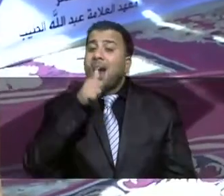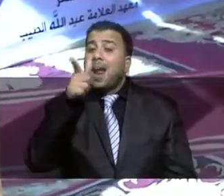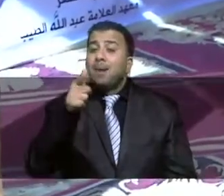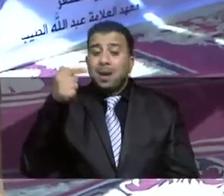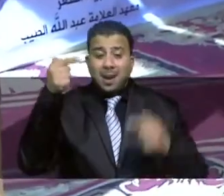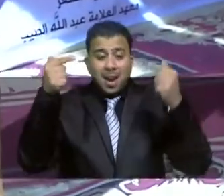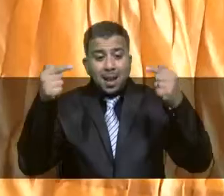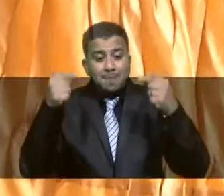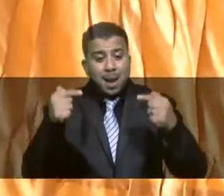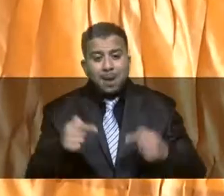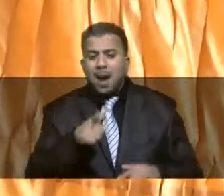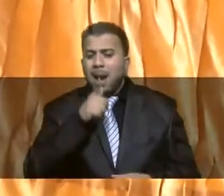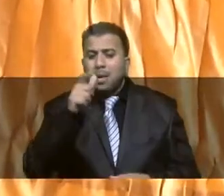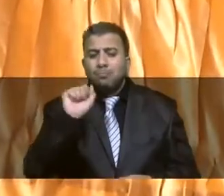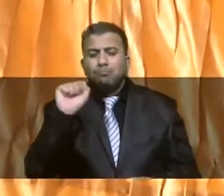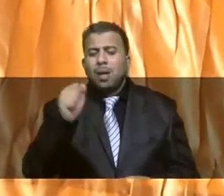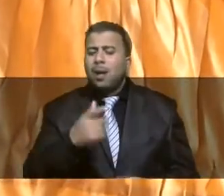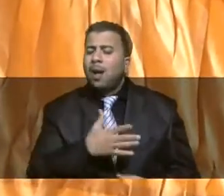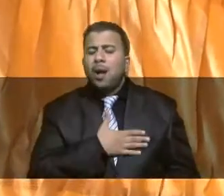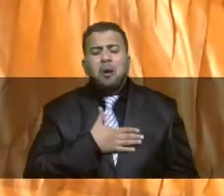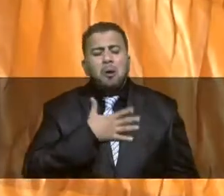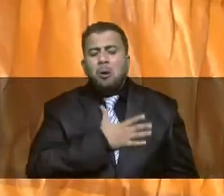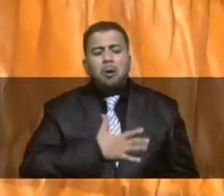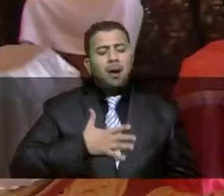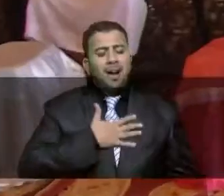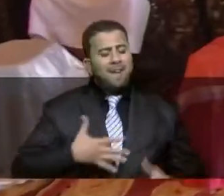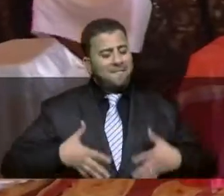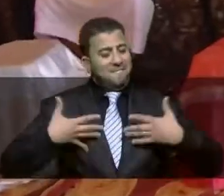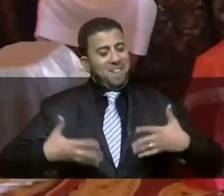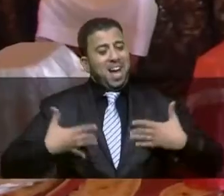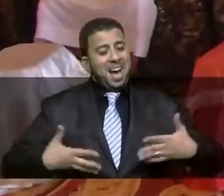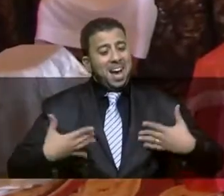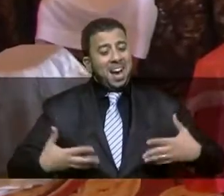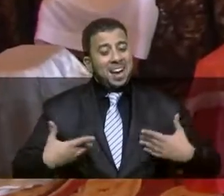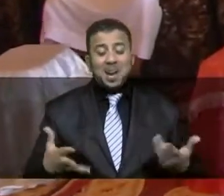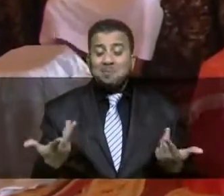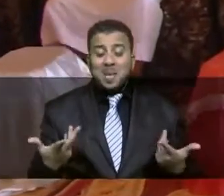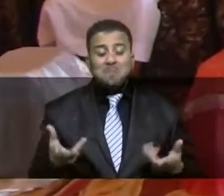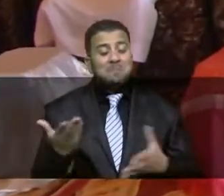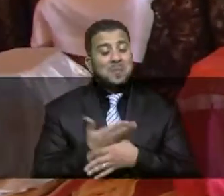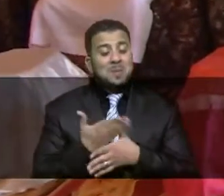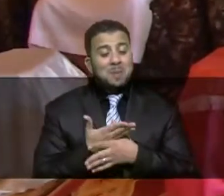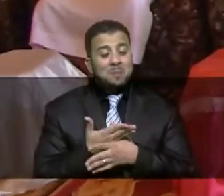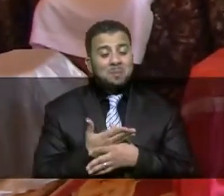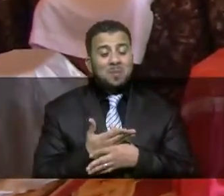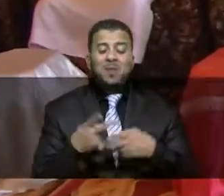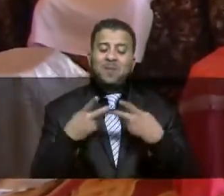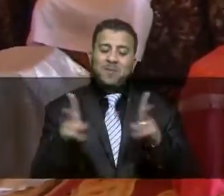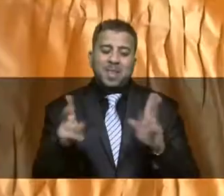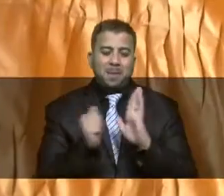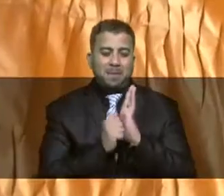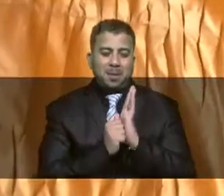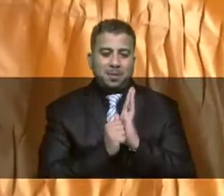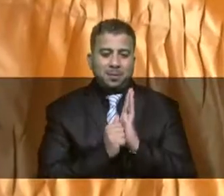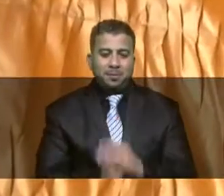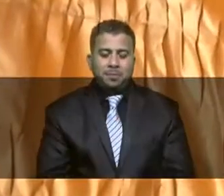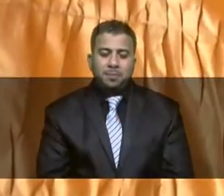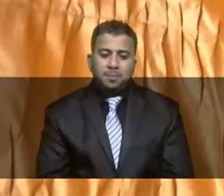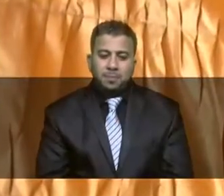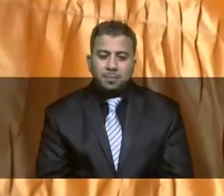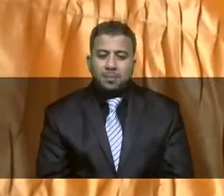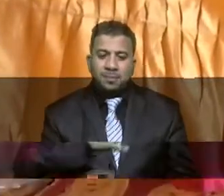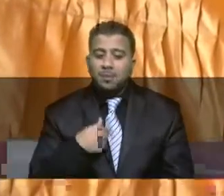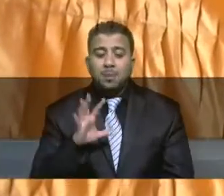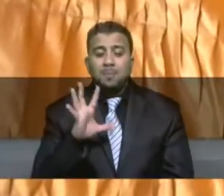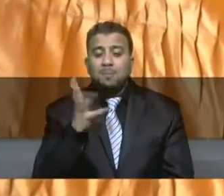الكلمات وإنشاد القصائد المعبرة عن الفرحة بهذه المناسبة السعيدة. ما إن نطقت